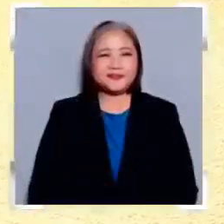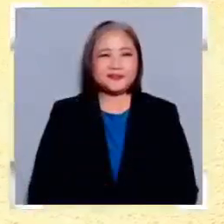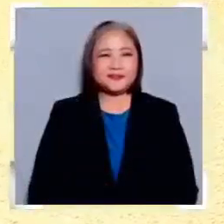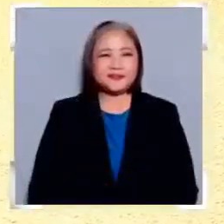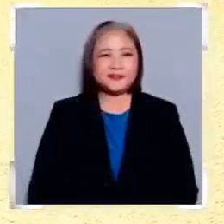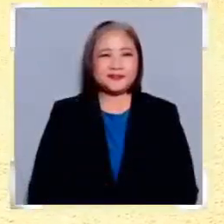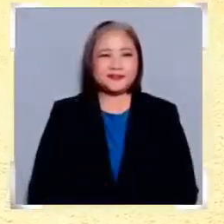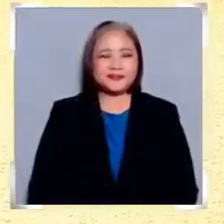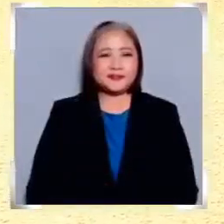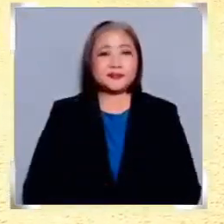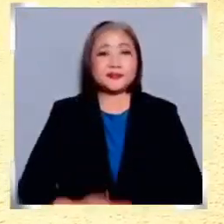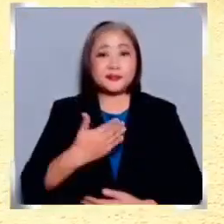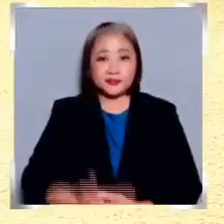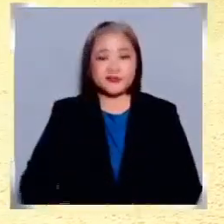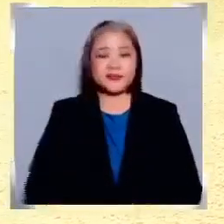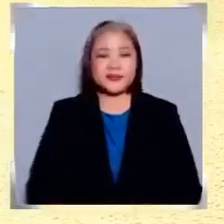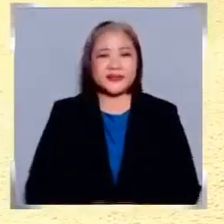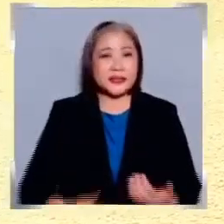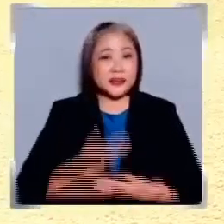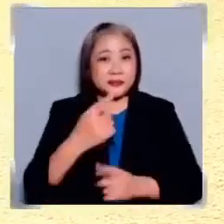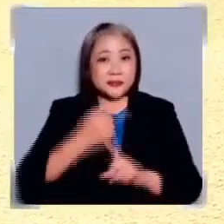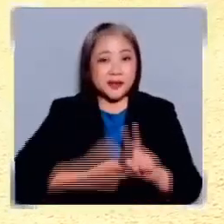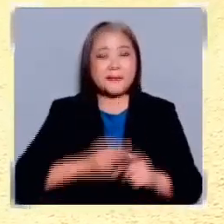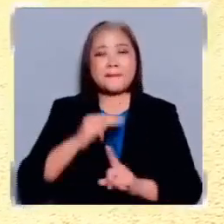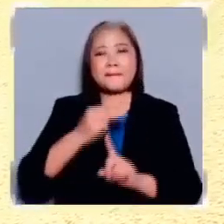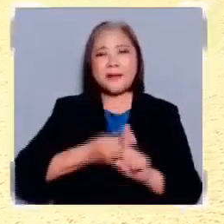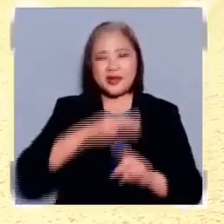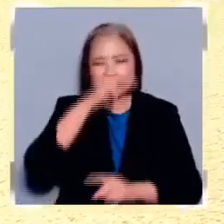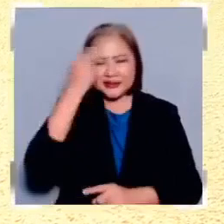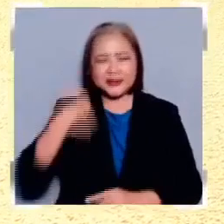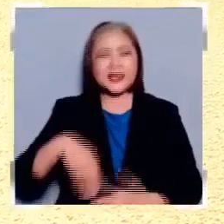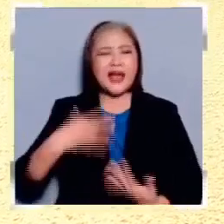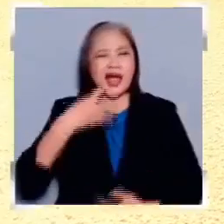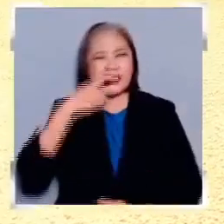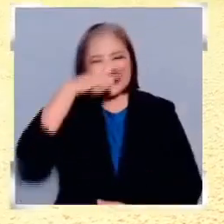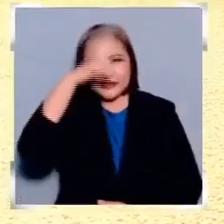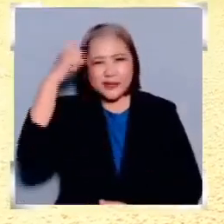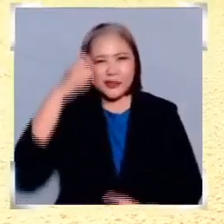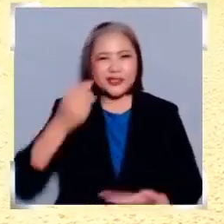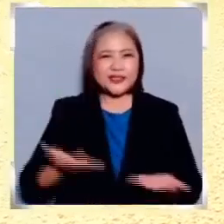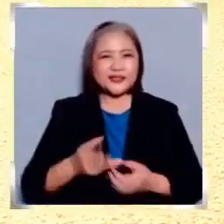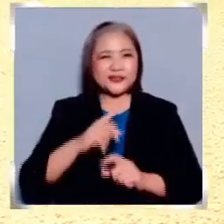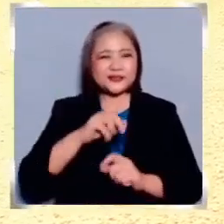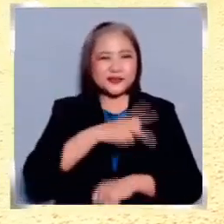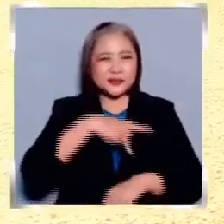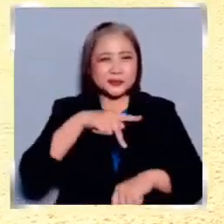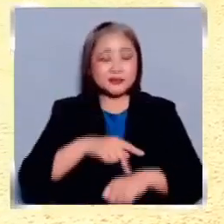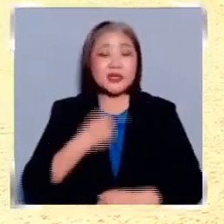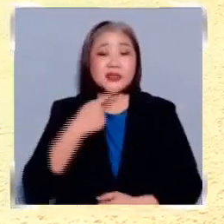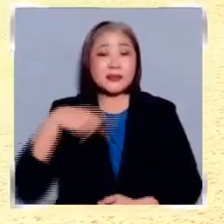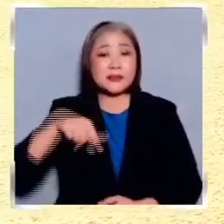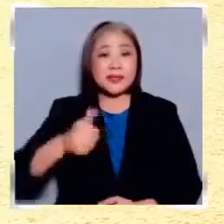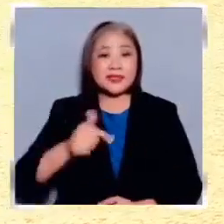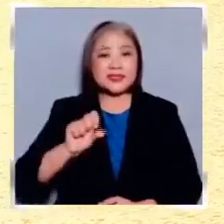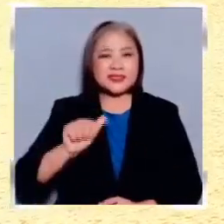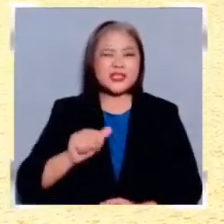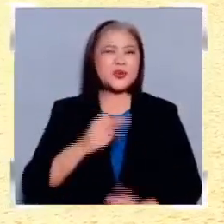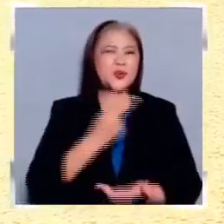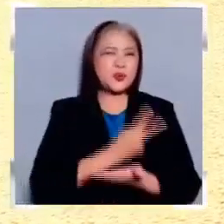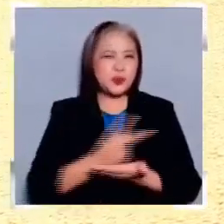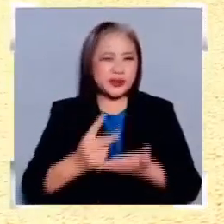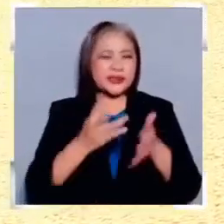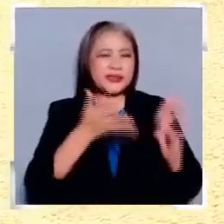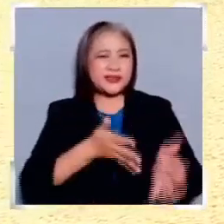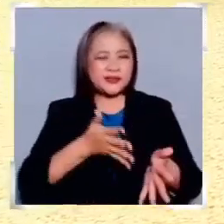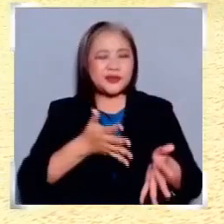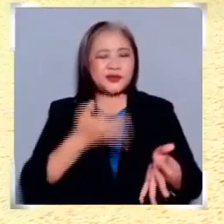Marso na sa susunod na buwan, tipikal na panahon ng tang-init sa Pilipinas. At sabi ng PAGASA, 2 linggo na lang daw ang natitira,